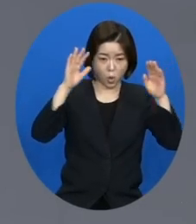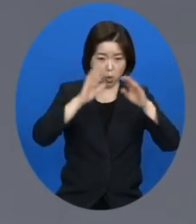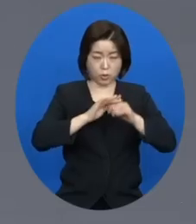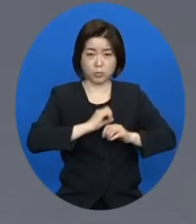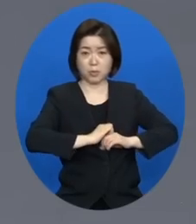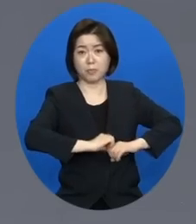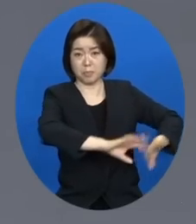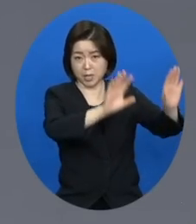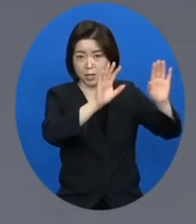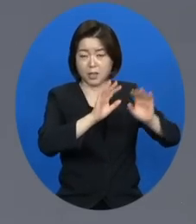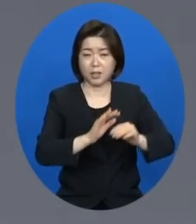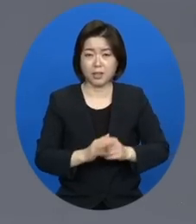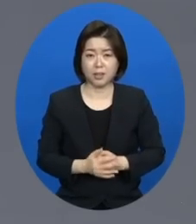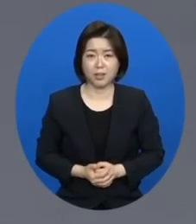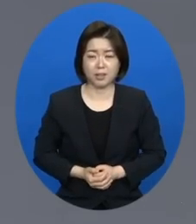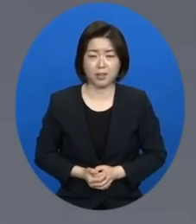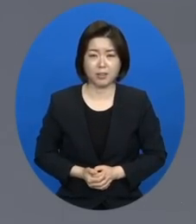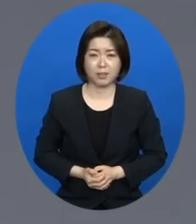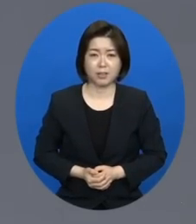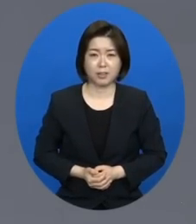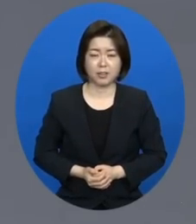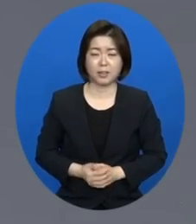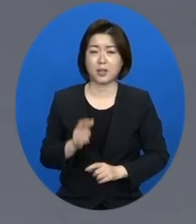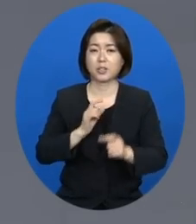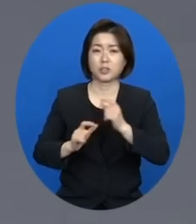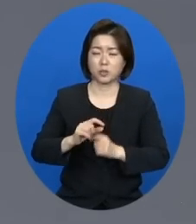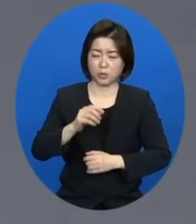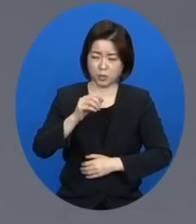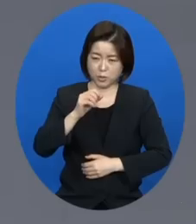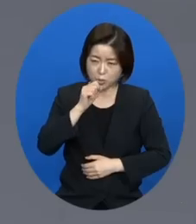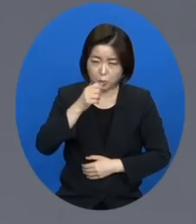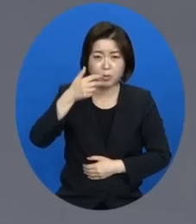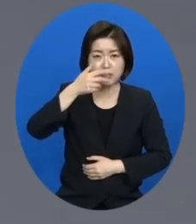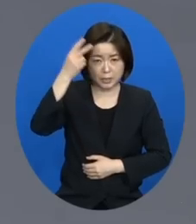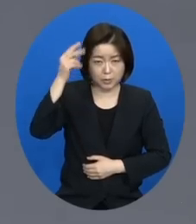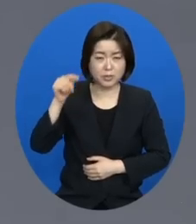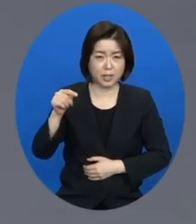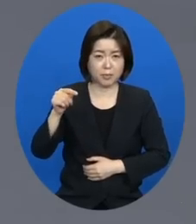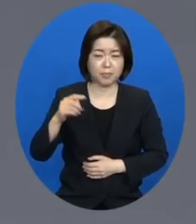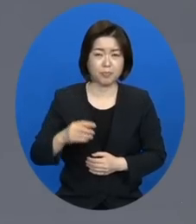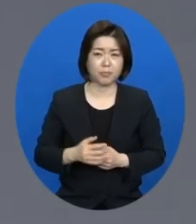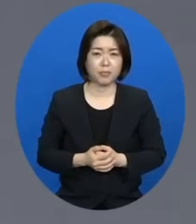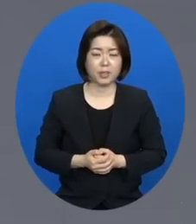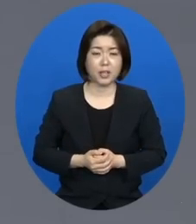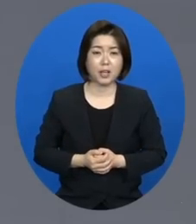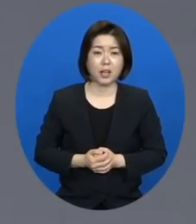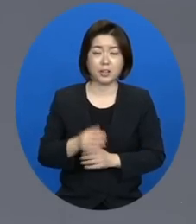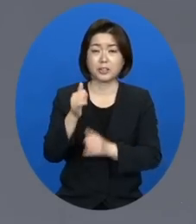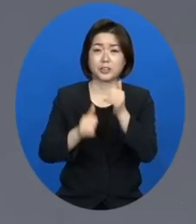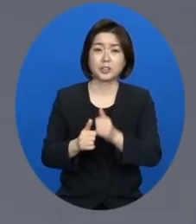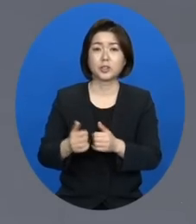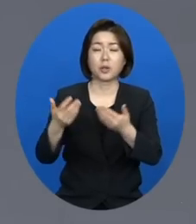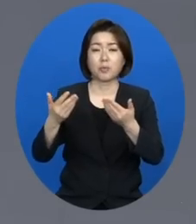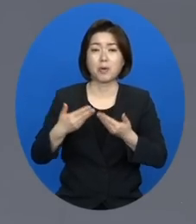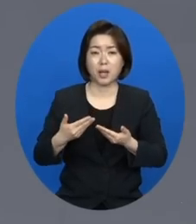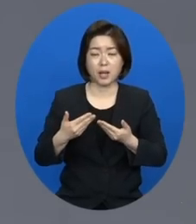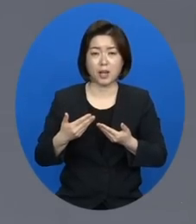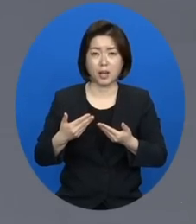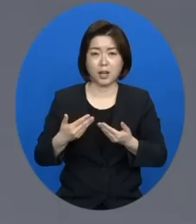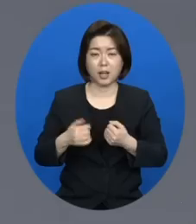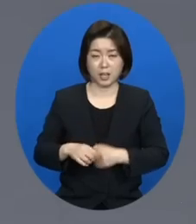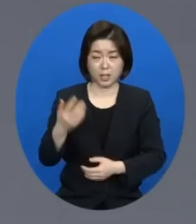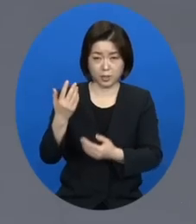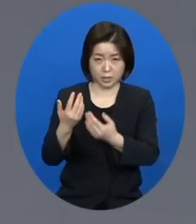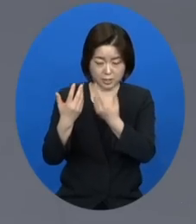물러나게 되는 것이죠. 더 나은 요셉이신 예수님께서 시험을 받으셨어요. 어떤 시험입니까? 십자가를